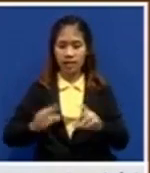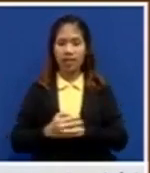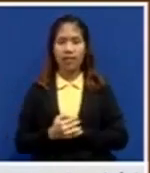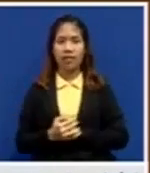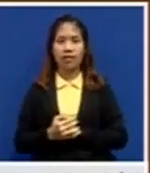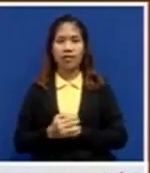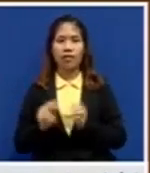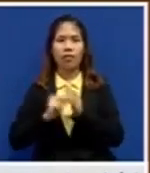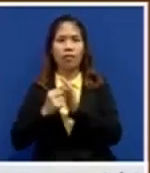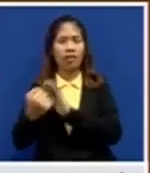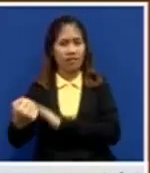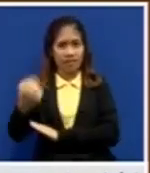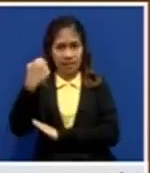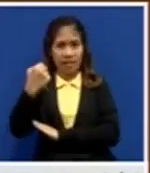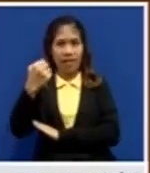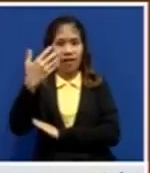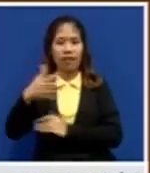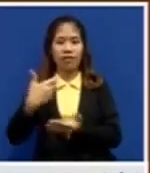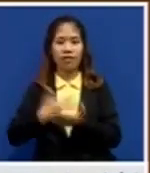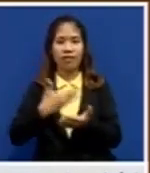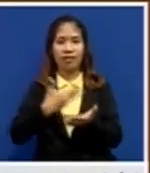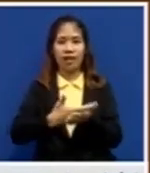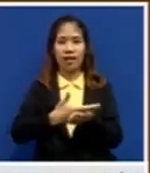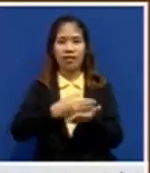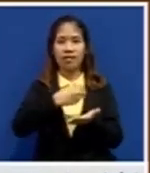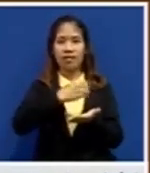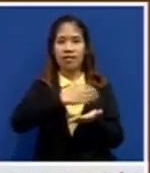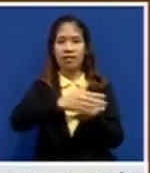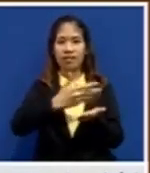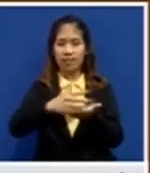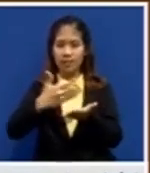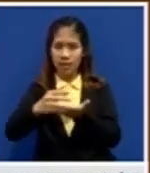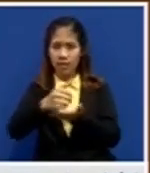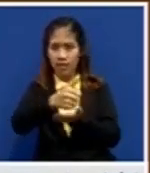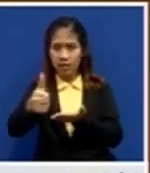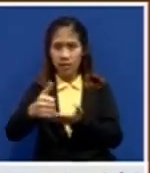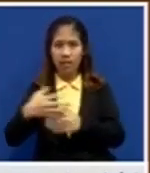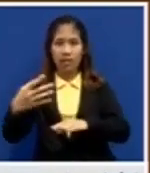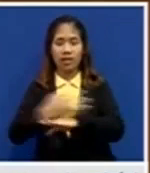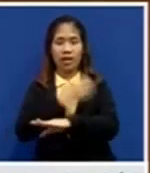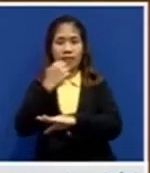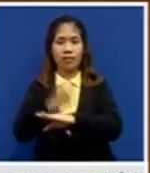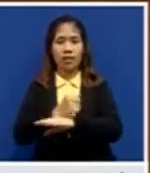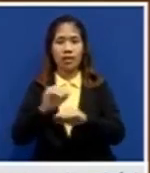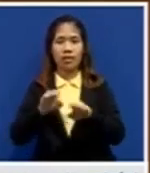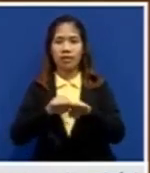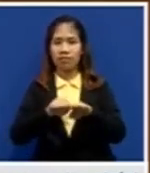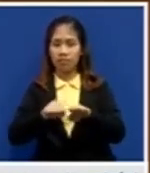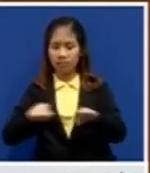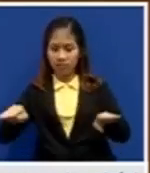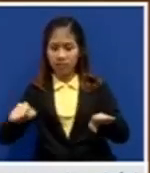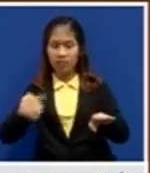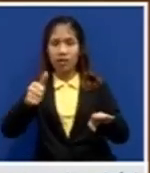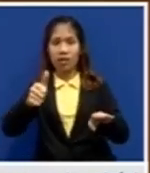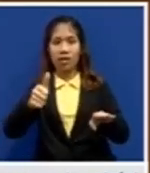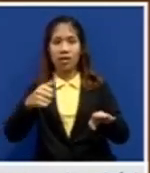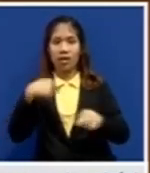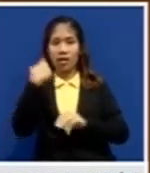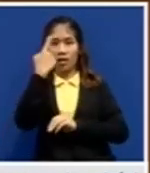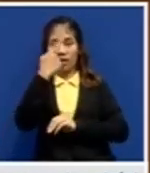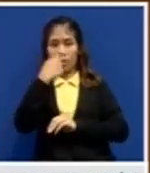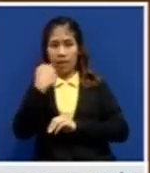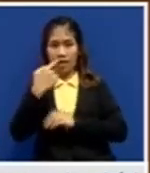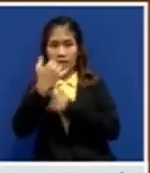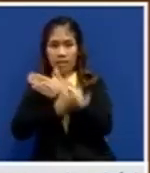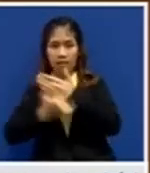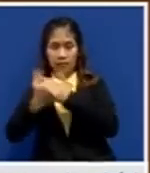แรงมากๆจ่ายปันผลดีการเมืองนิ่งกลายเป็นเซฟเฮเว่นของนักลงทุนต่างประเทศ